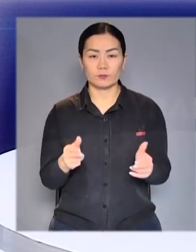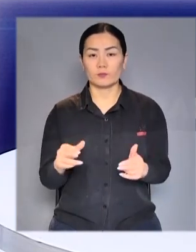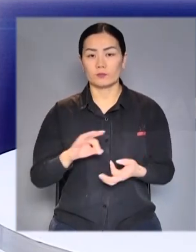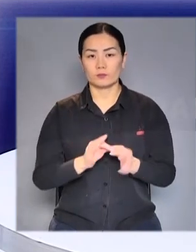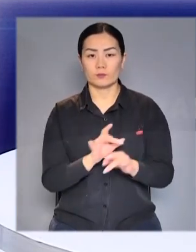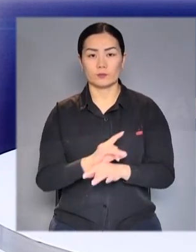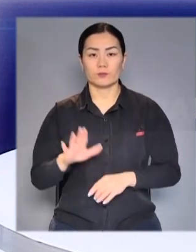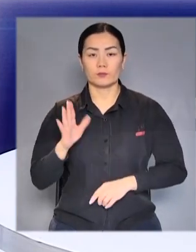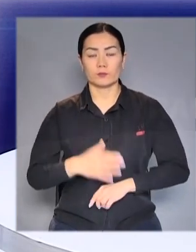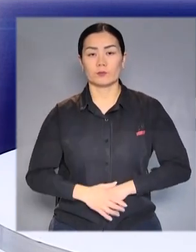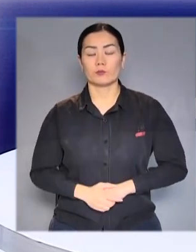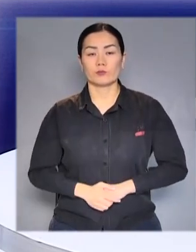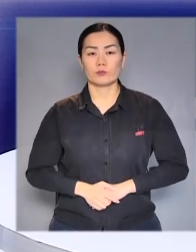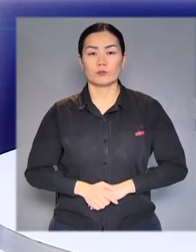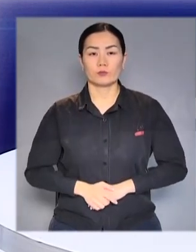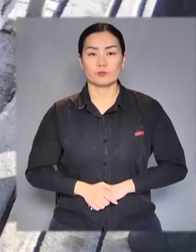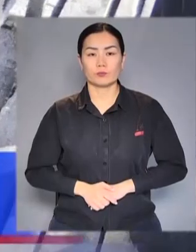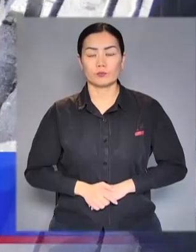туралы толығырақ тілші тарқатсын.